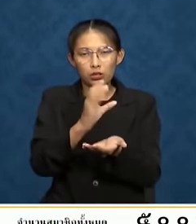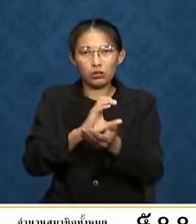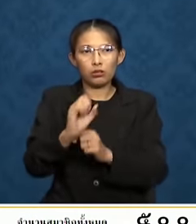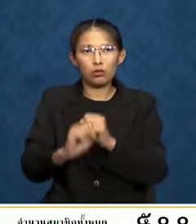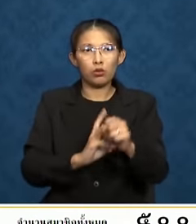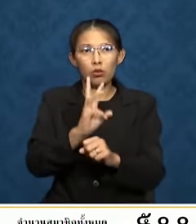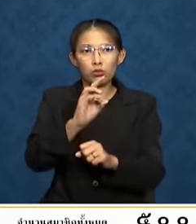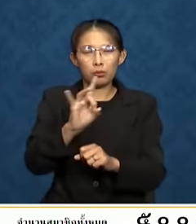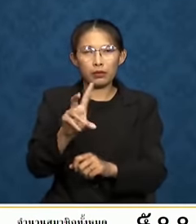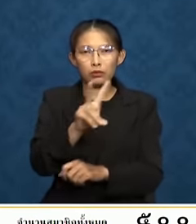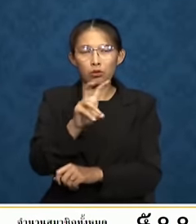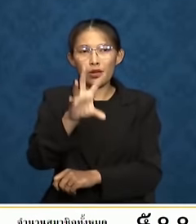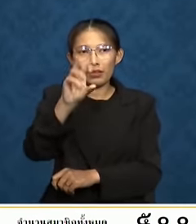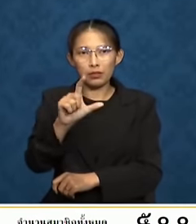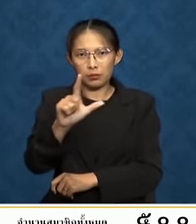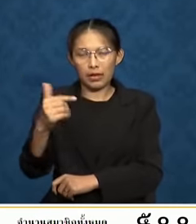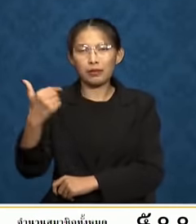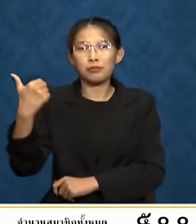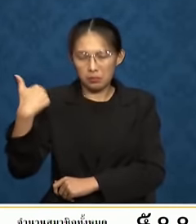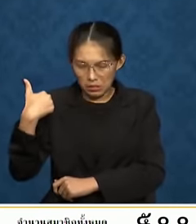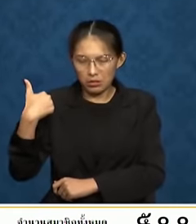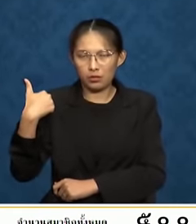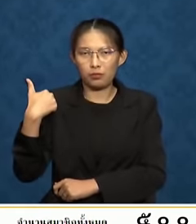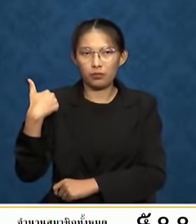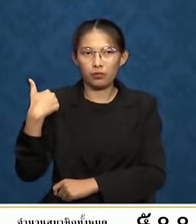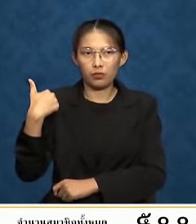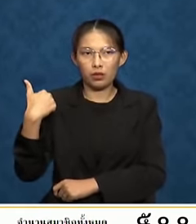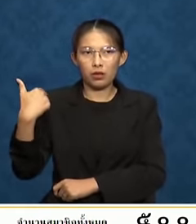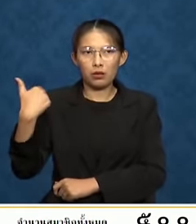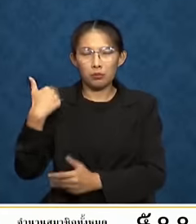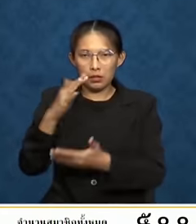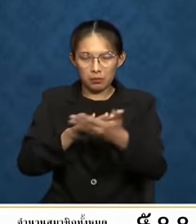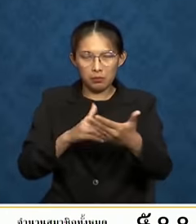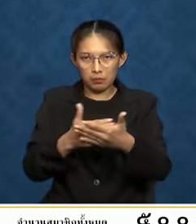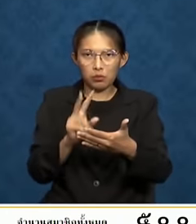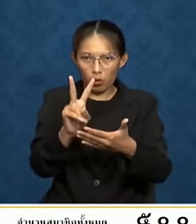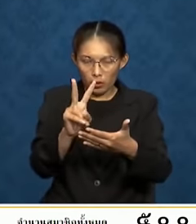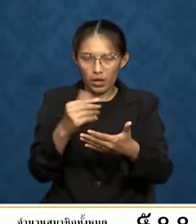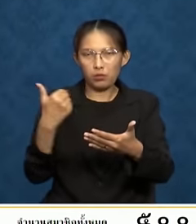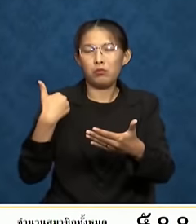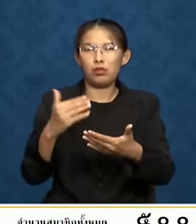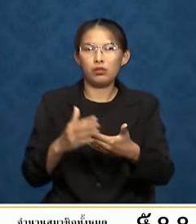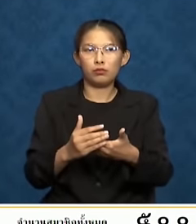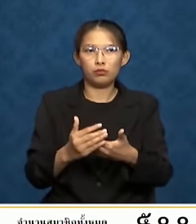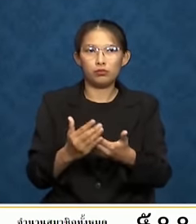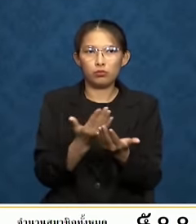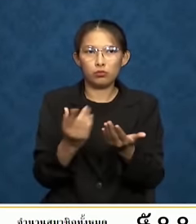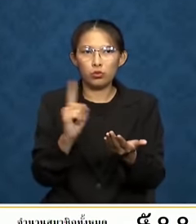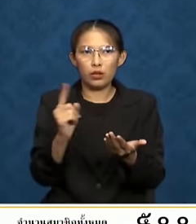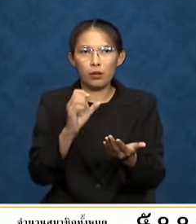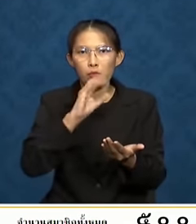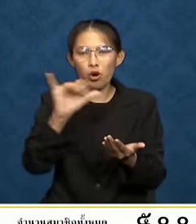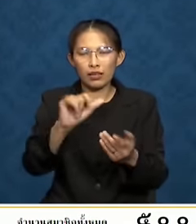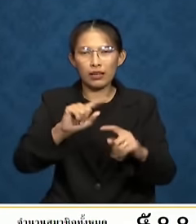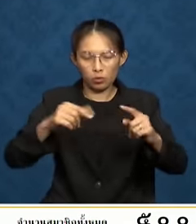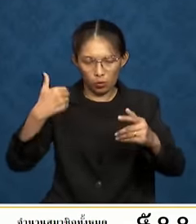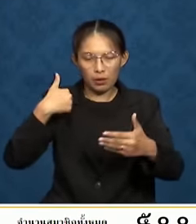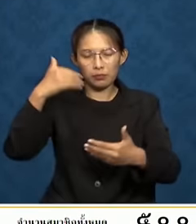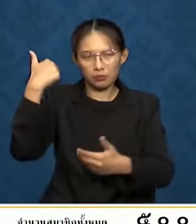250ล้านท่านมีผมมี 2แผนด้วยอยู่ไหนยังไม่บอกหรอกเอาเป็นว่ามันมี 2